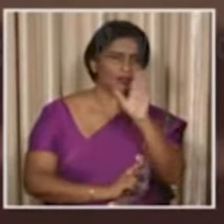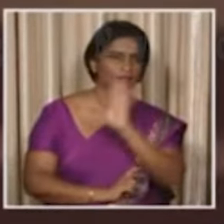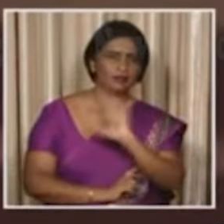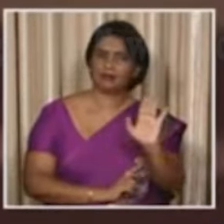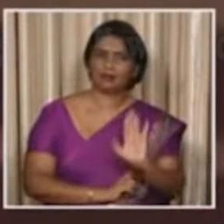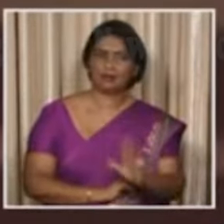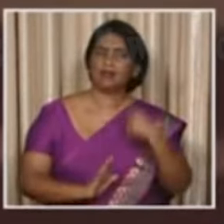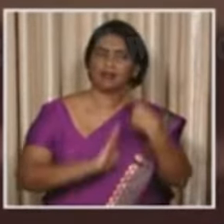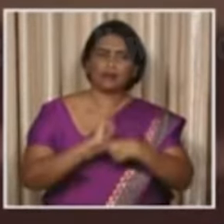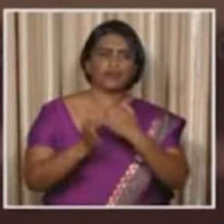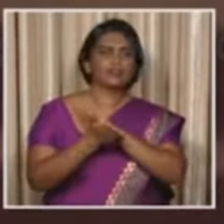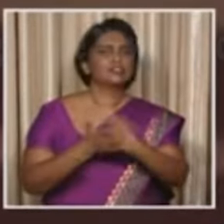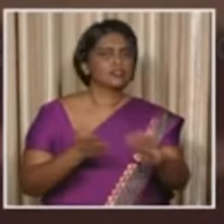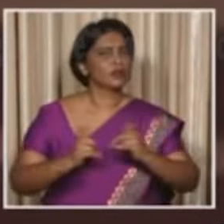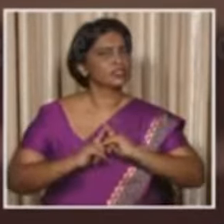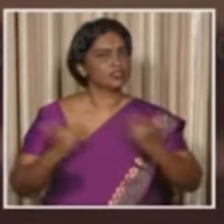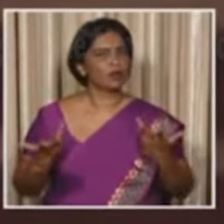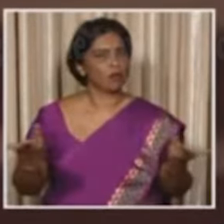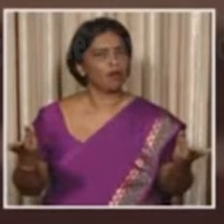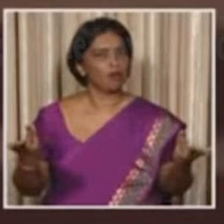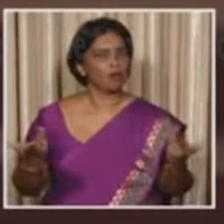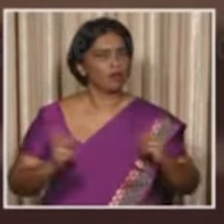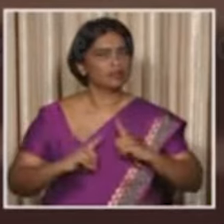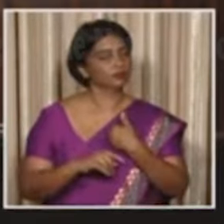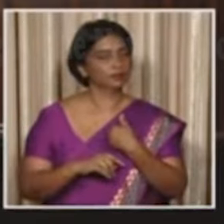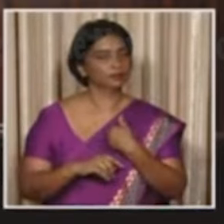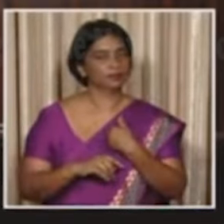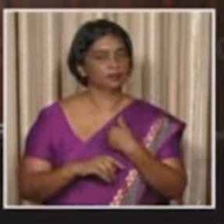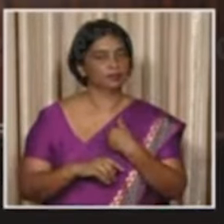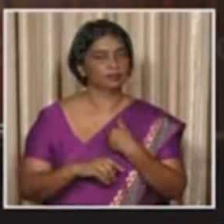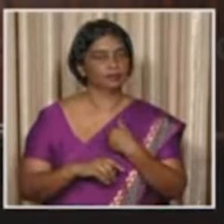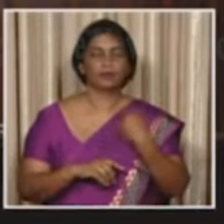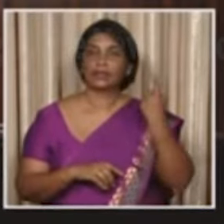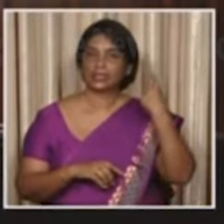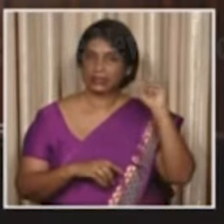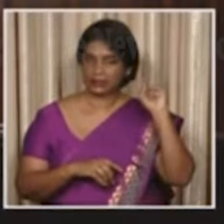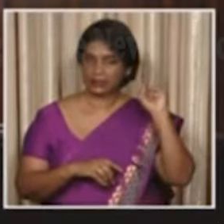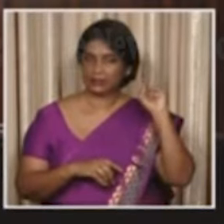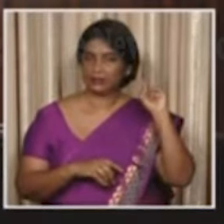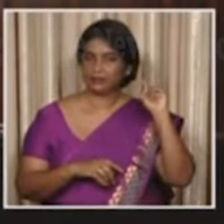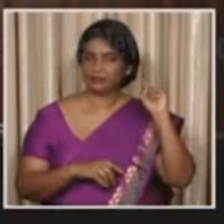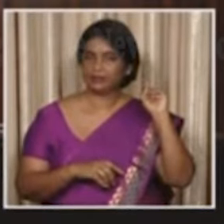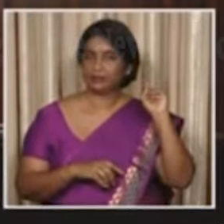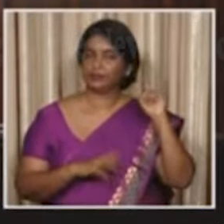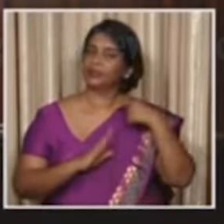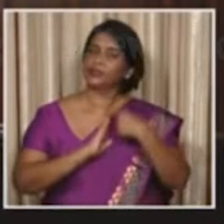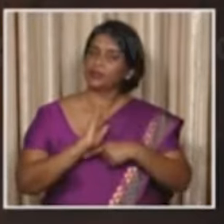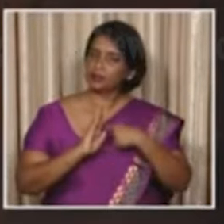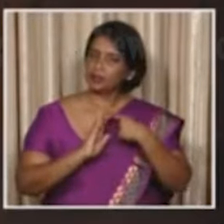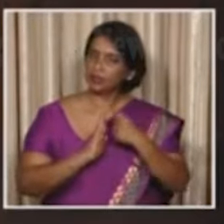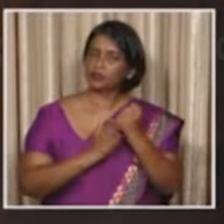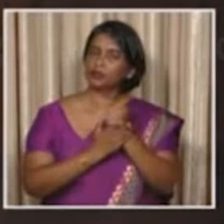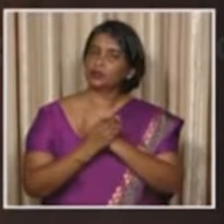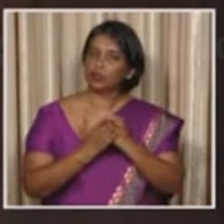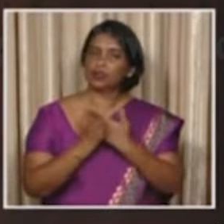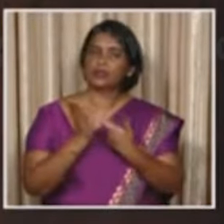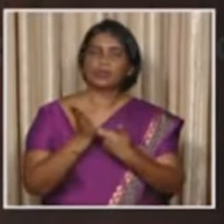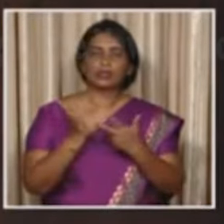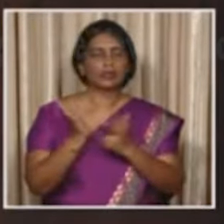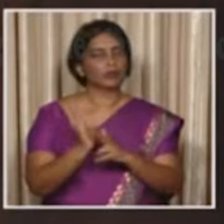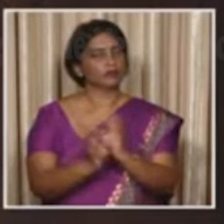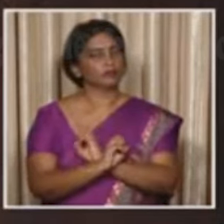නැත්තම් මේ රටේ සාමකාමීව ජීවත් වෙන මිනිස්සුන්ට ජීවත් වෙන්න බෑ. ඊයේ මේ මුළු ලංකාවේ දිවිච්ච සියලුම රූපවාහිනවල